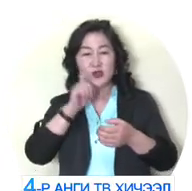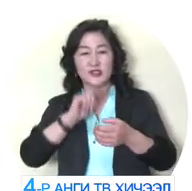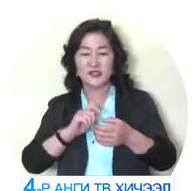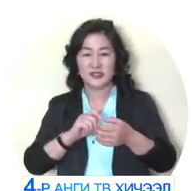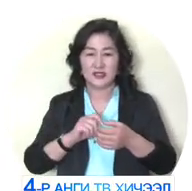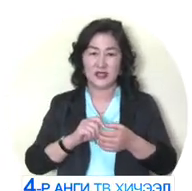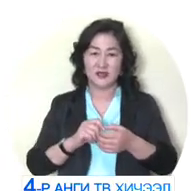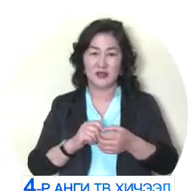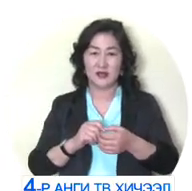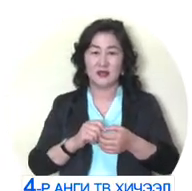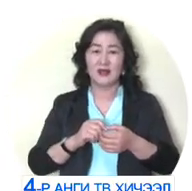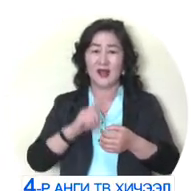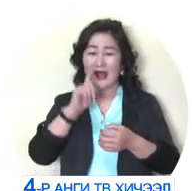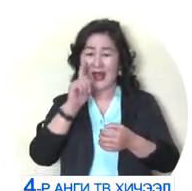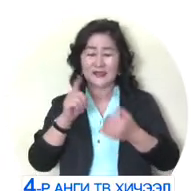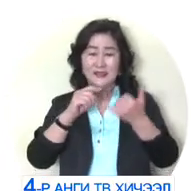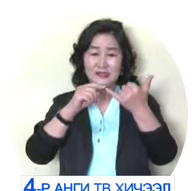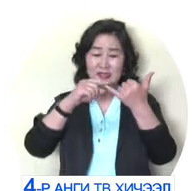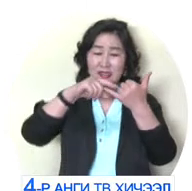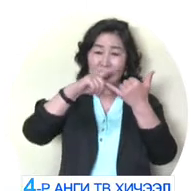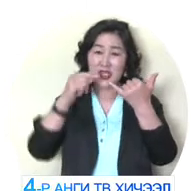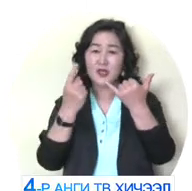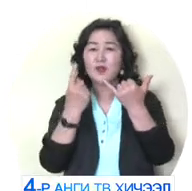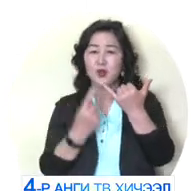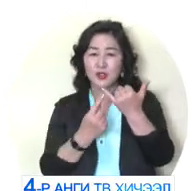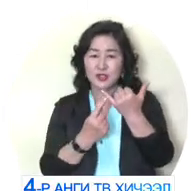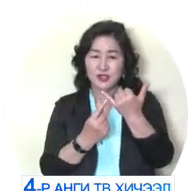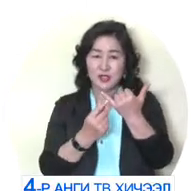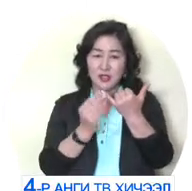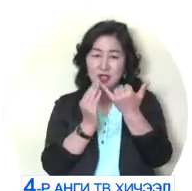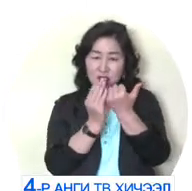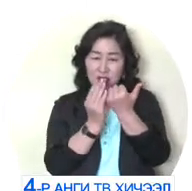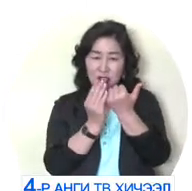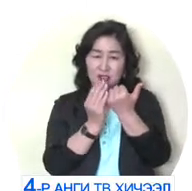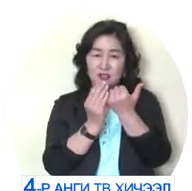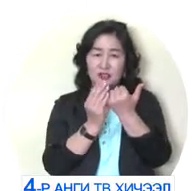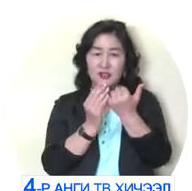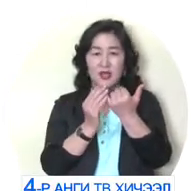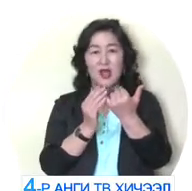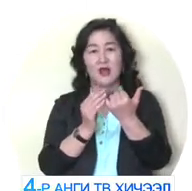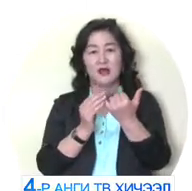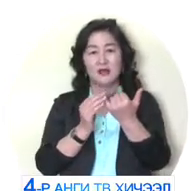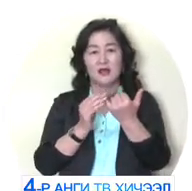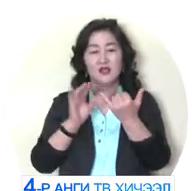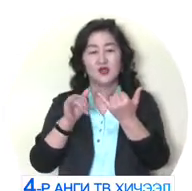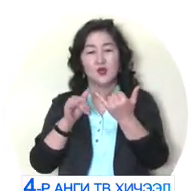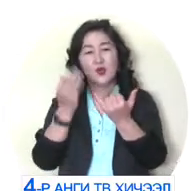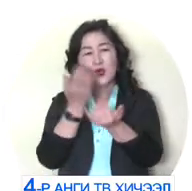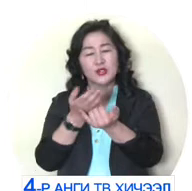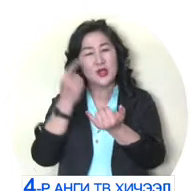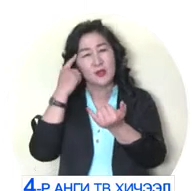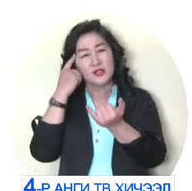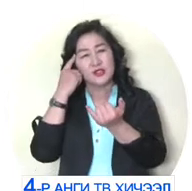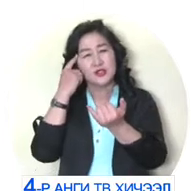юу гуйснаа бодож түүний гуйсан зүйл тийм ч хэрэгтэй биш байсныг